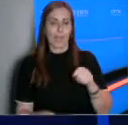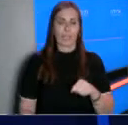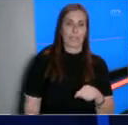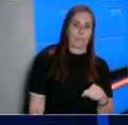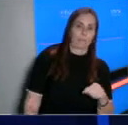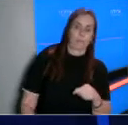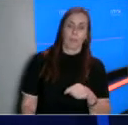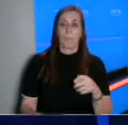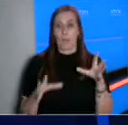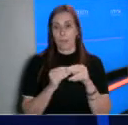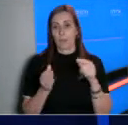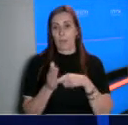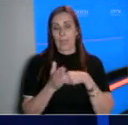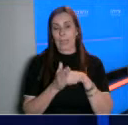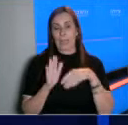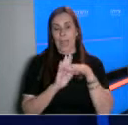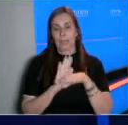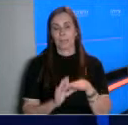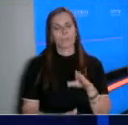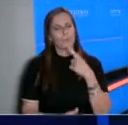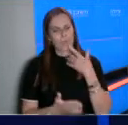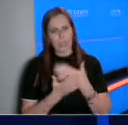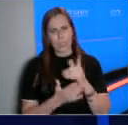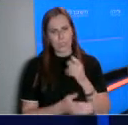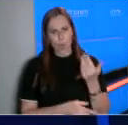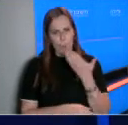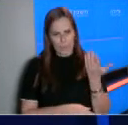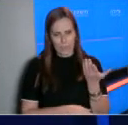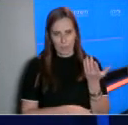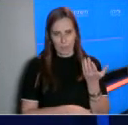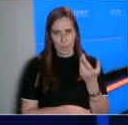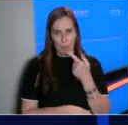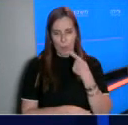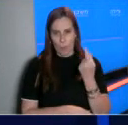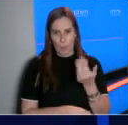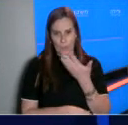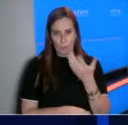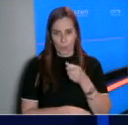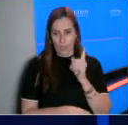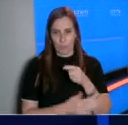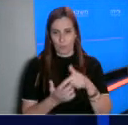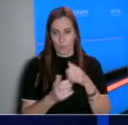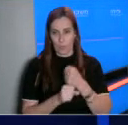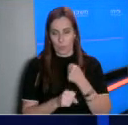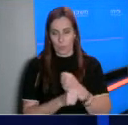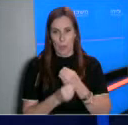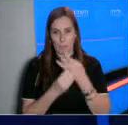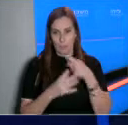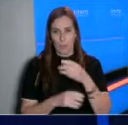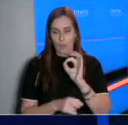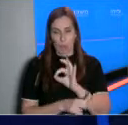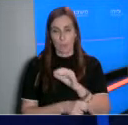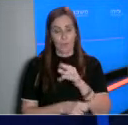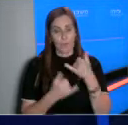הכנסת, ביחד איתם, כדי לתקן חקיקה. בוא נדבר תכל'ס, זה לא הרבה כסף. אנחנו לא מדברים בהרבה כסף שאתם צריכים כדי לעשות את הפעילות המדהימה שאתם